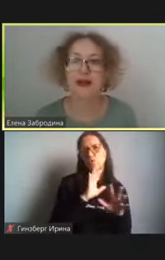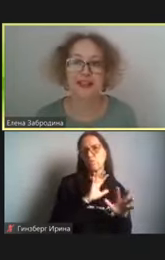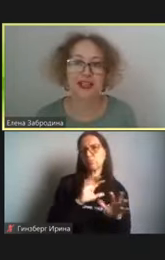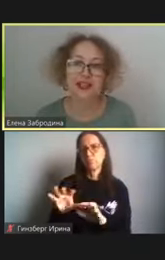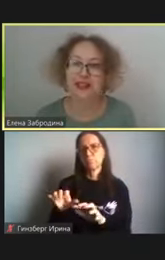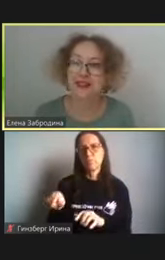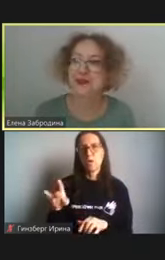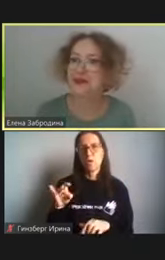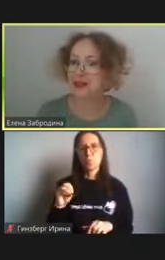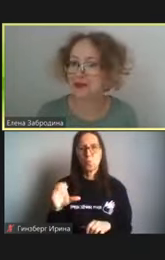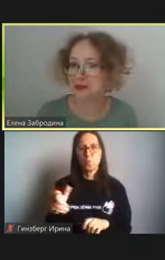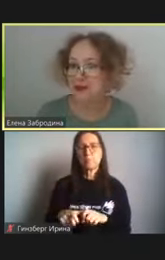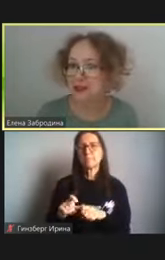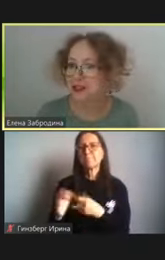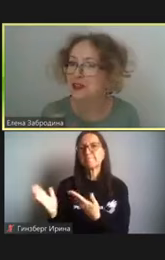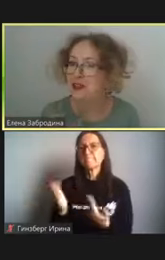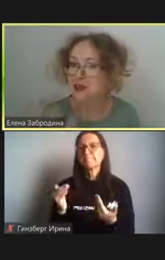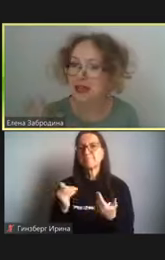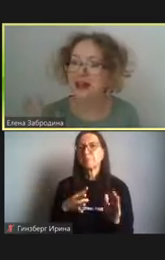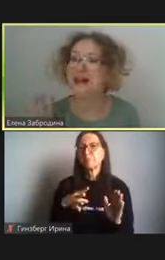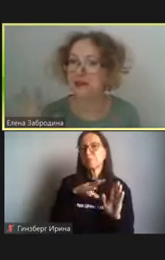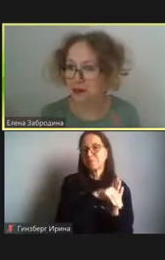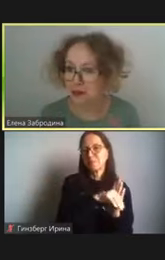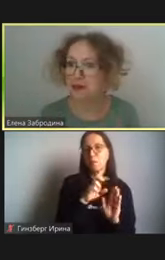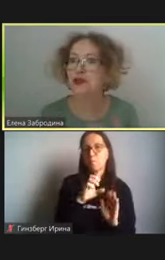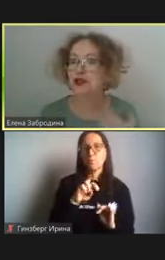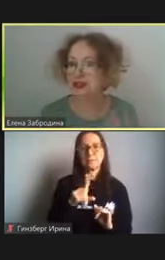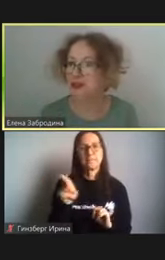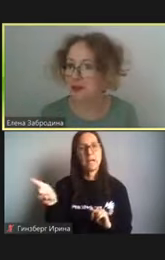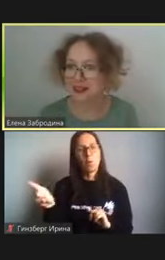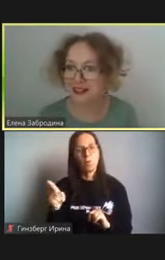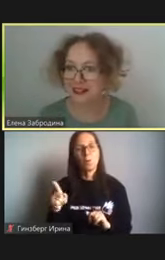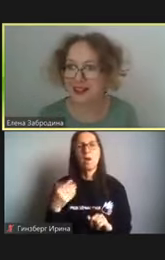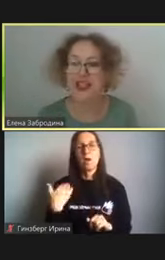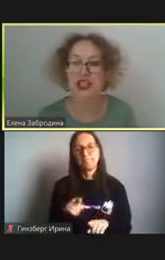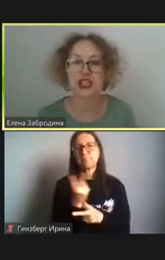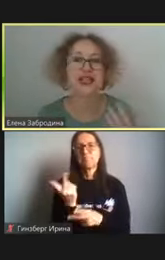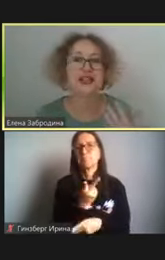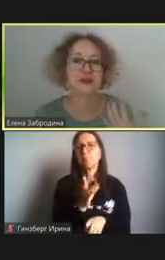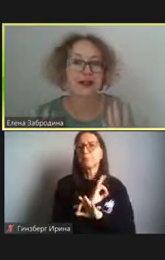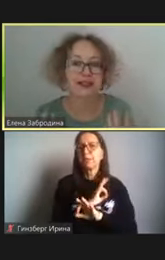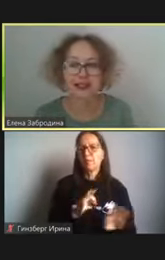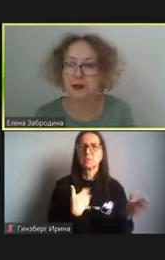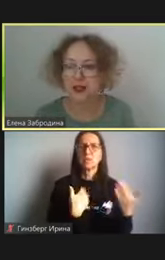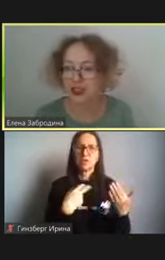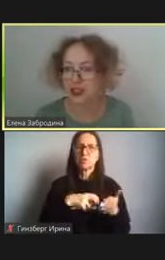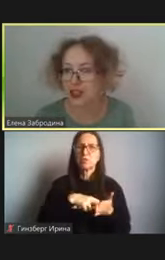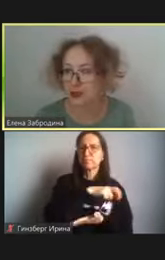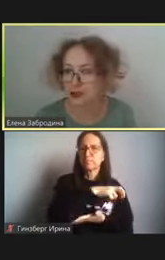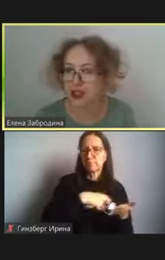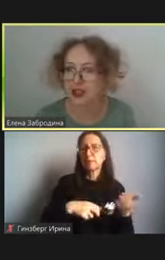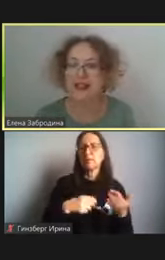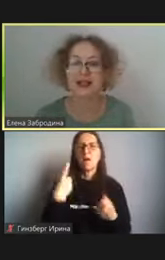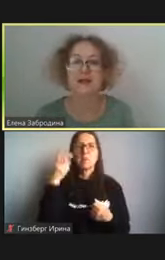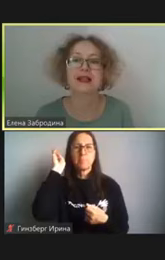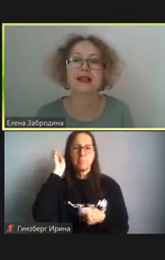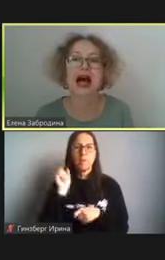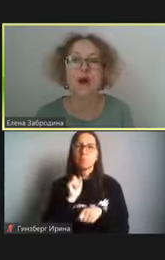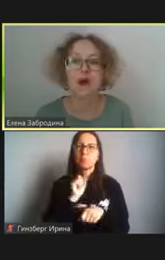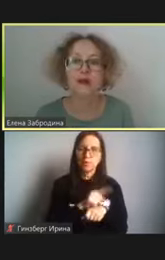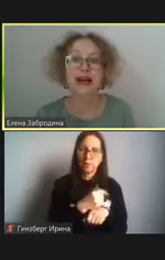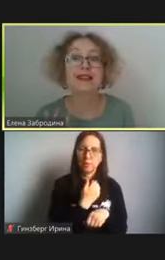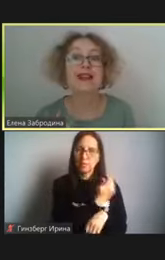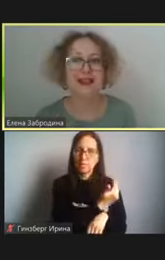Рубенсу, всячески зазывала его в Брюссель, но он, будучи с ней в прекрасных отношениях, выполняя дипломатические поручения